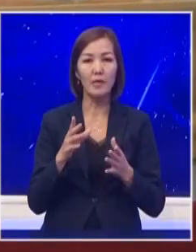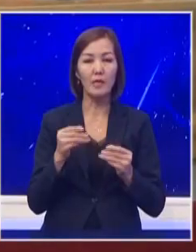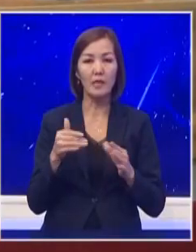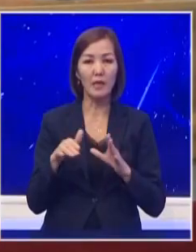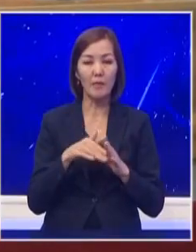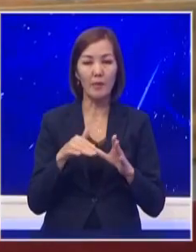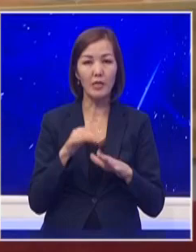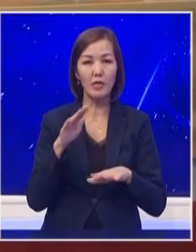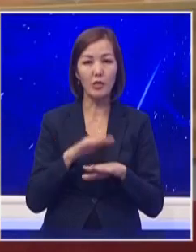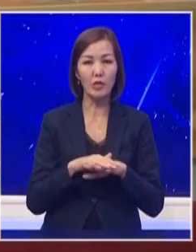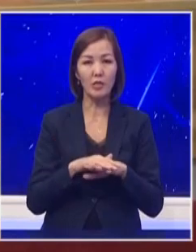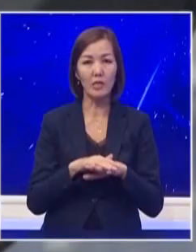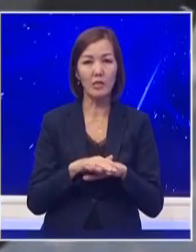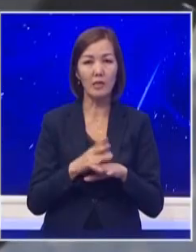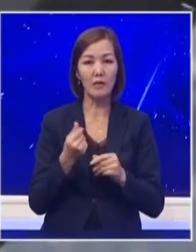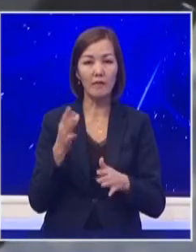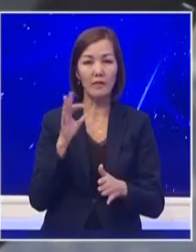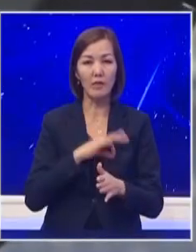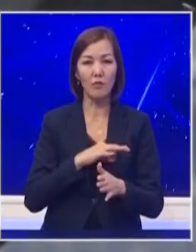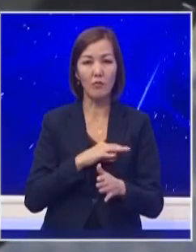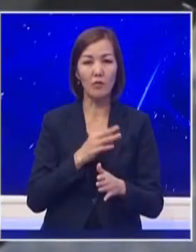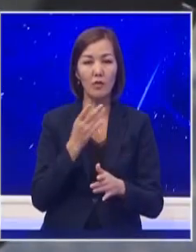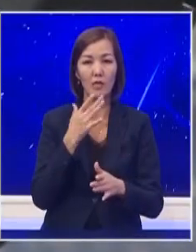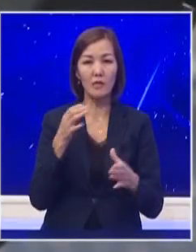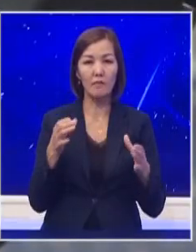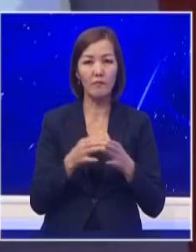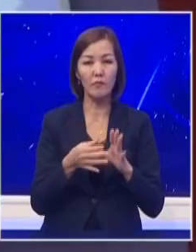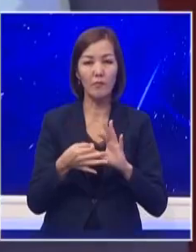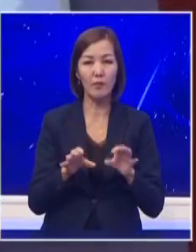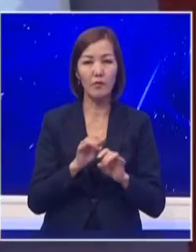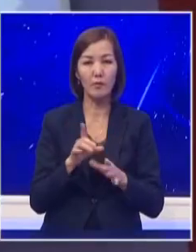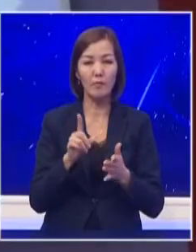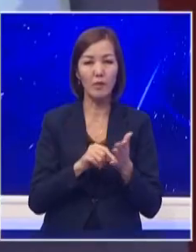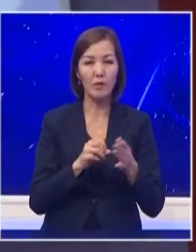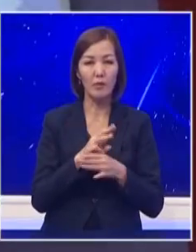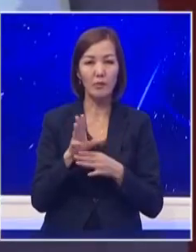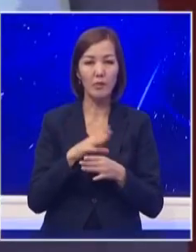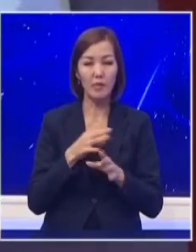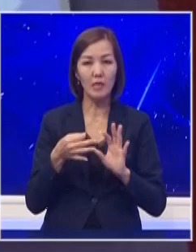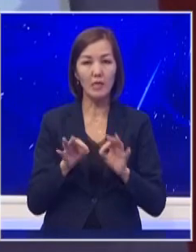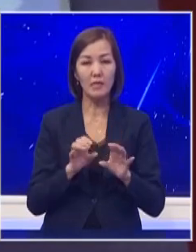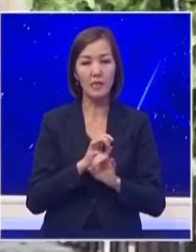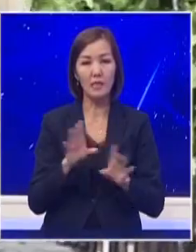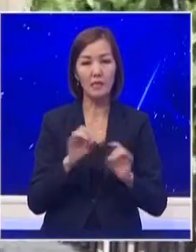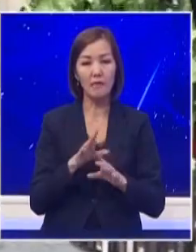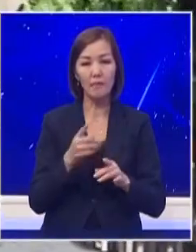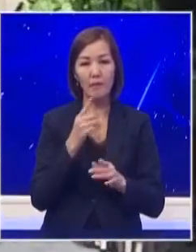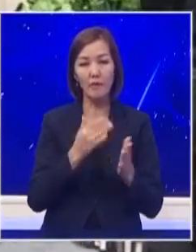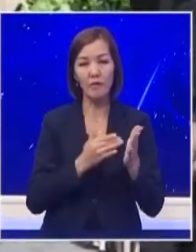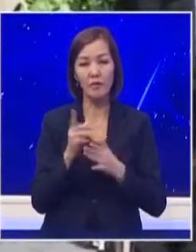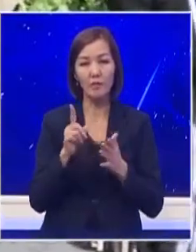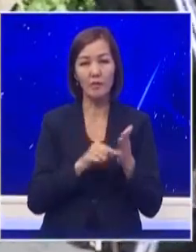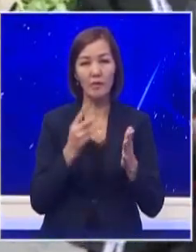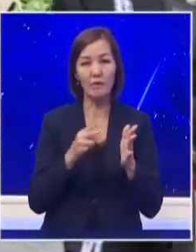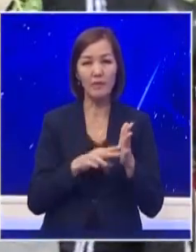детей основанные на Инвест доходах над фонды подробно остановились на пенсионном обеспечении рассказав о предстоящем повышении